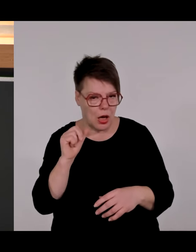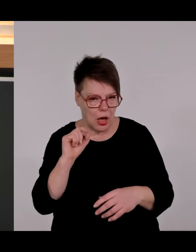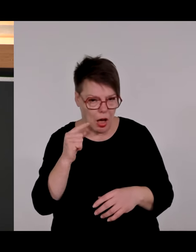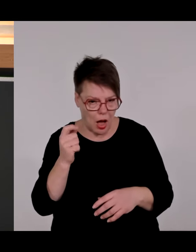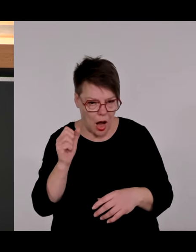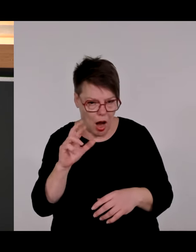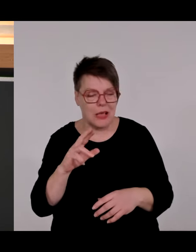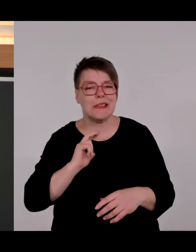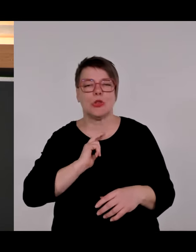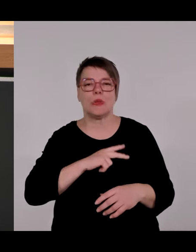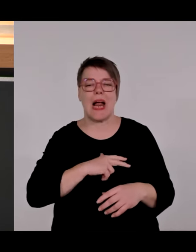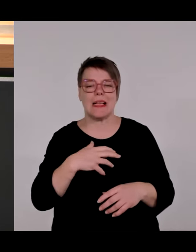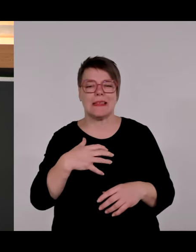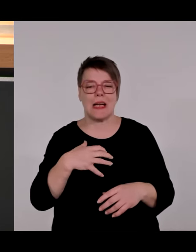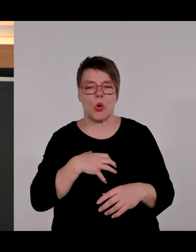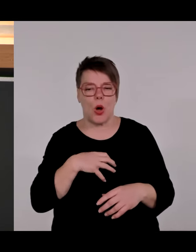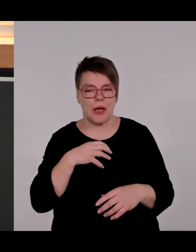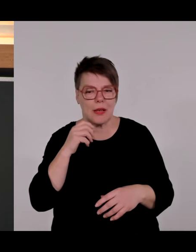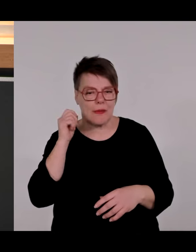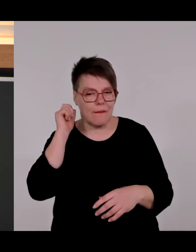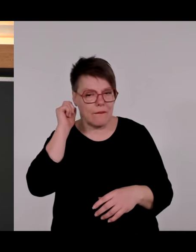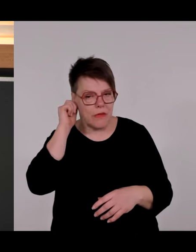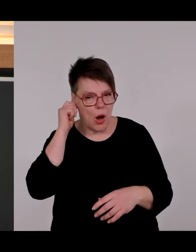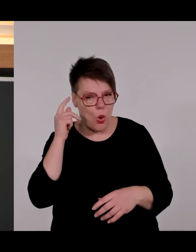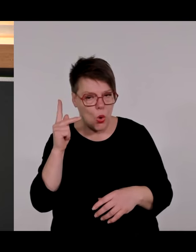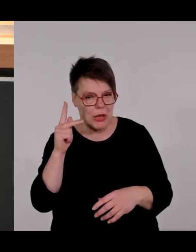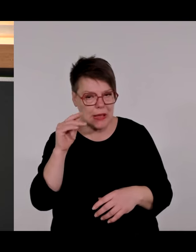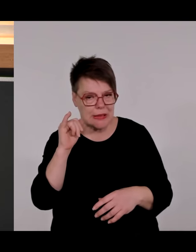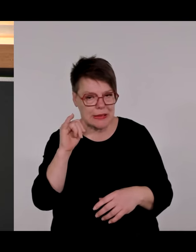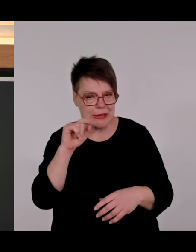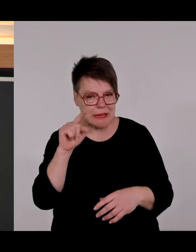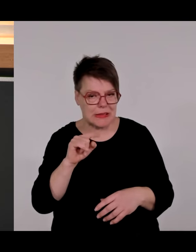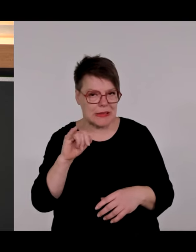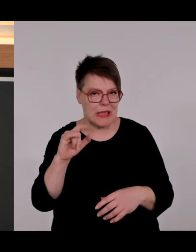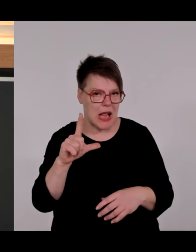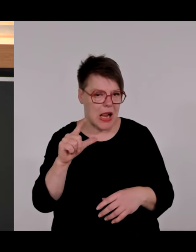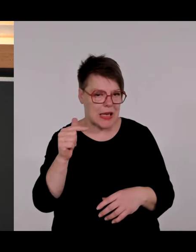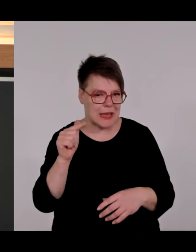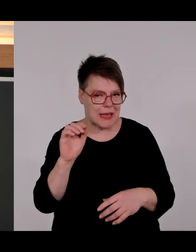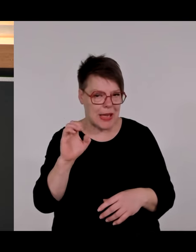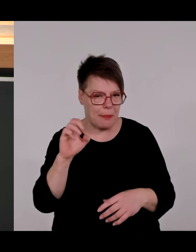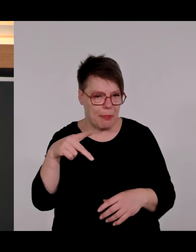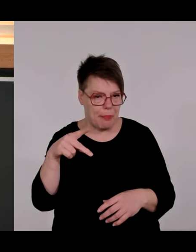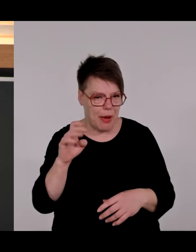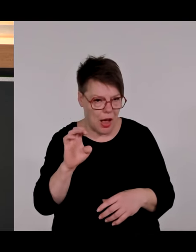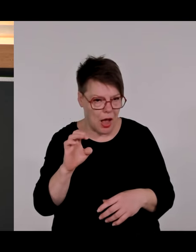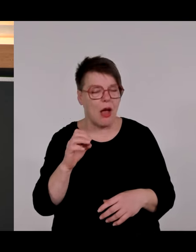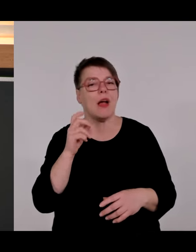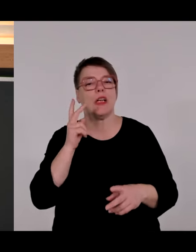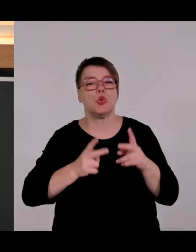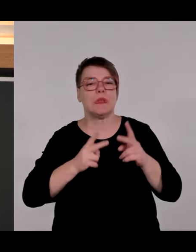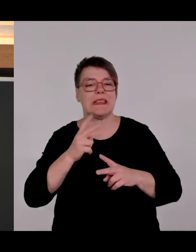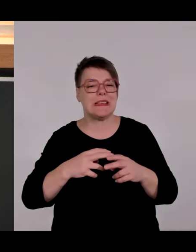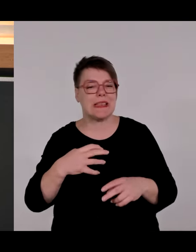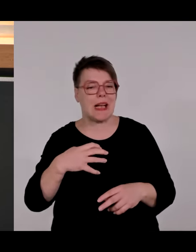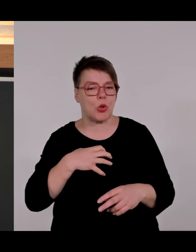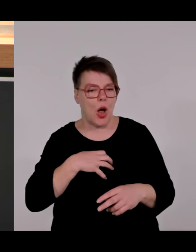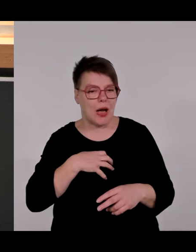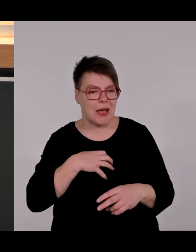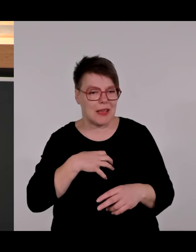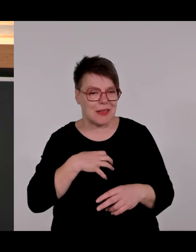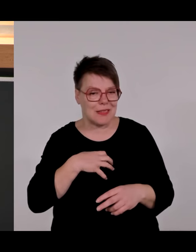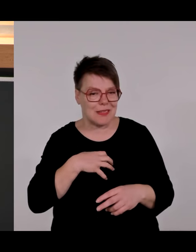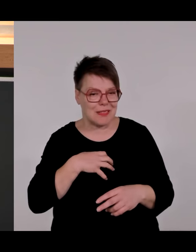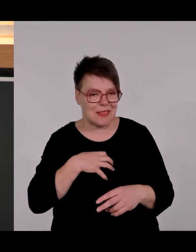Wir treiben gemeinsam diesen vernetzten Ansatz voran. Und liebe Kolleginnen und Kollegen, auch das ist vielleicht der